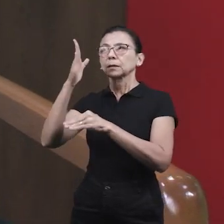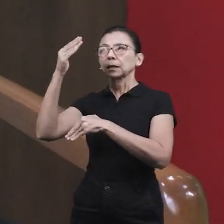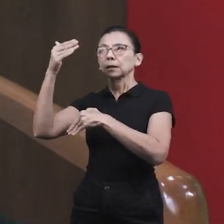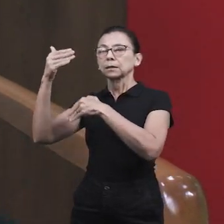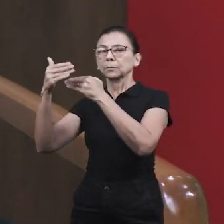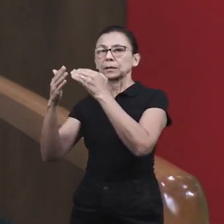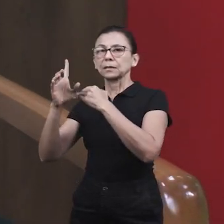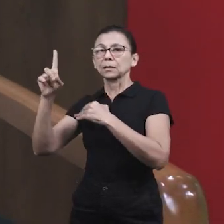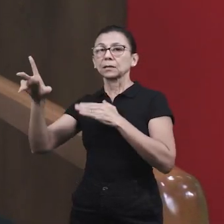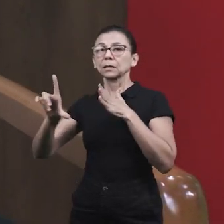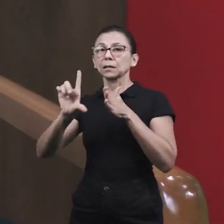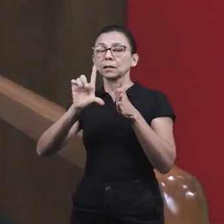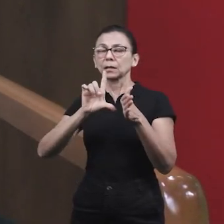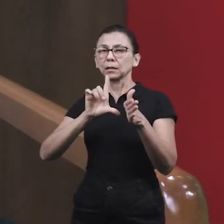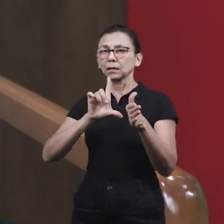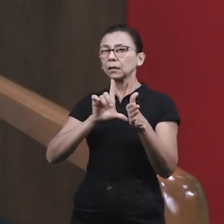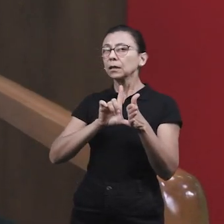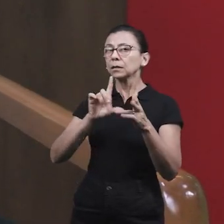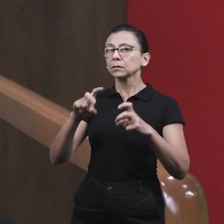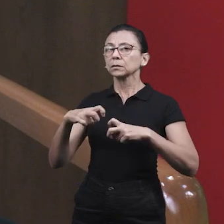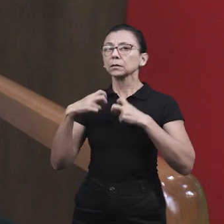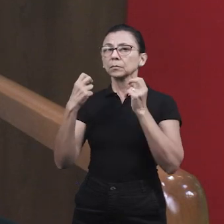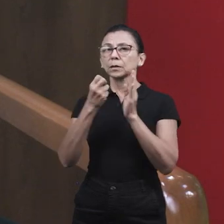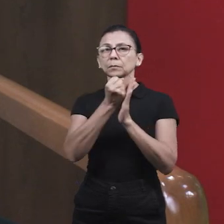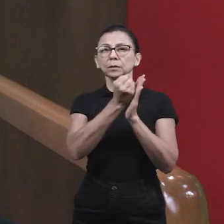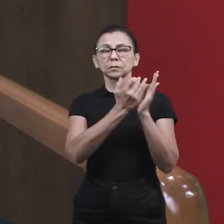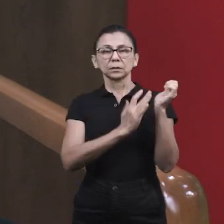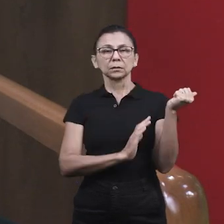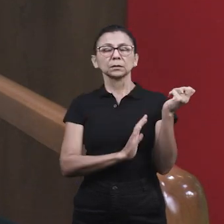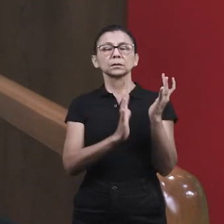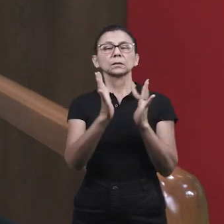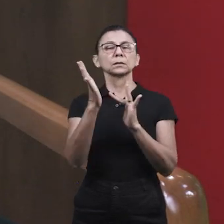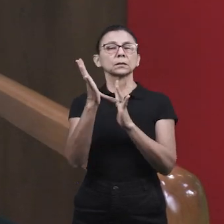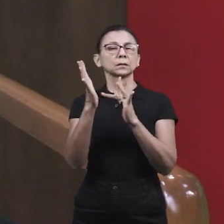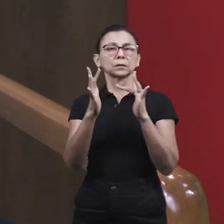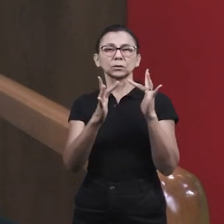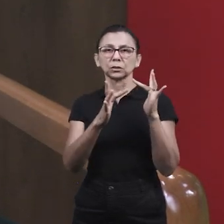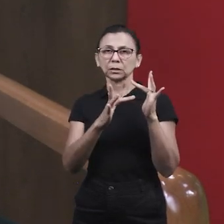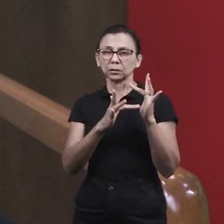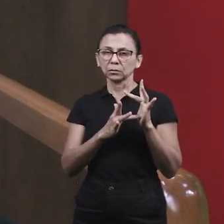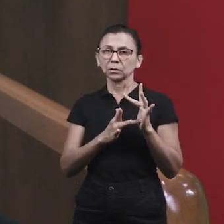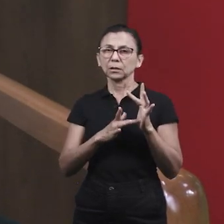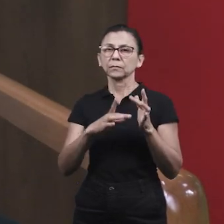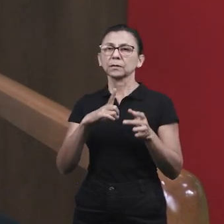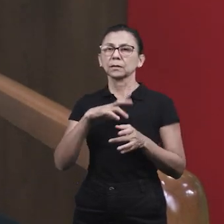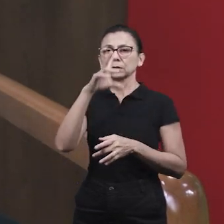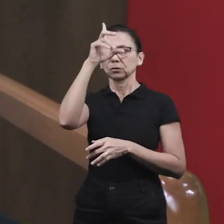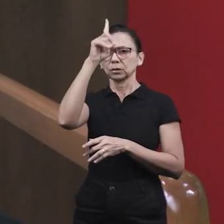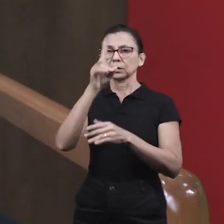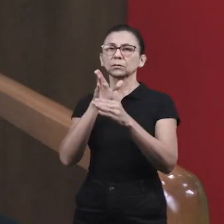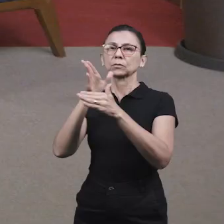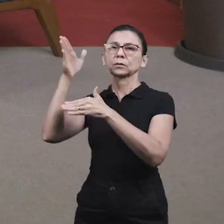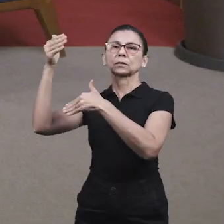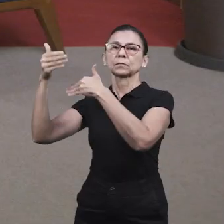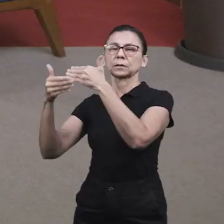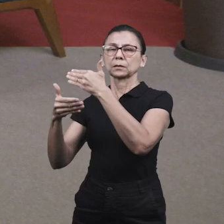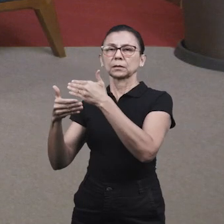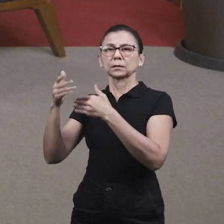toutes les personnes peuvent arriver à Dieu s'il le fait au nom de Jésus, en invoquant